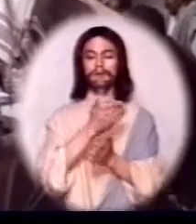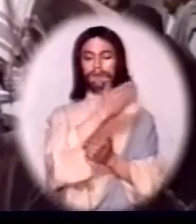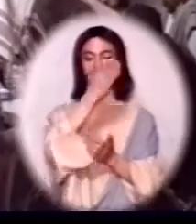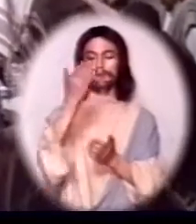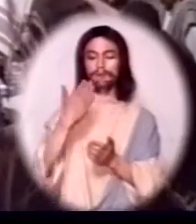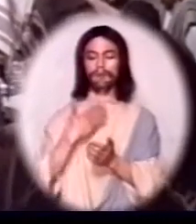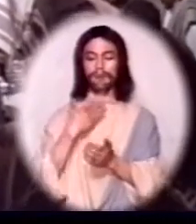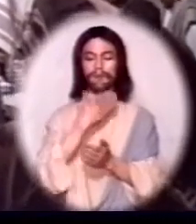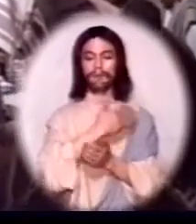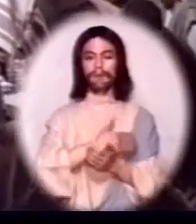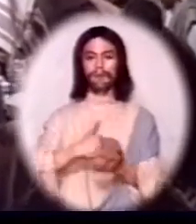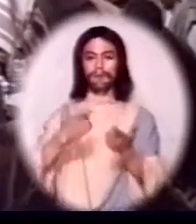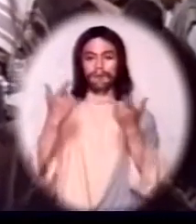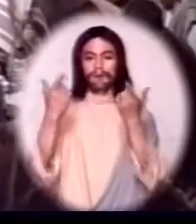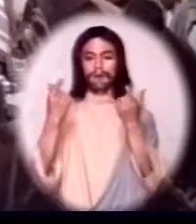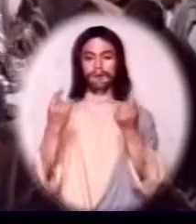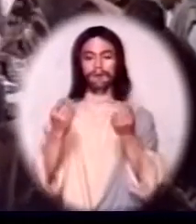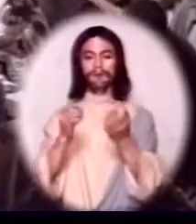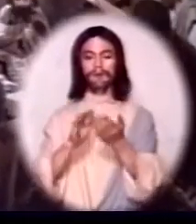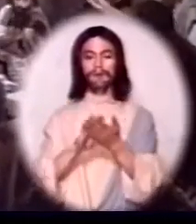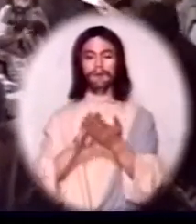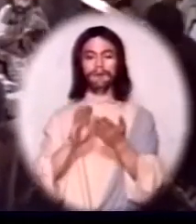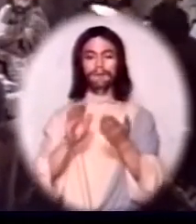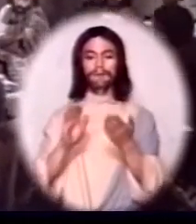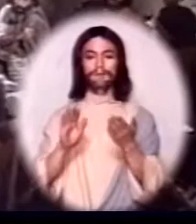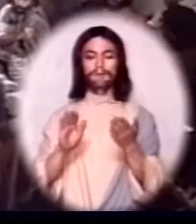이는 너희에게 주는 내 몸이라.